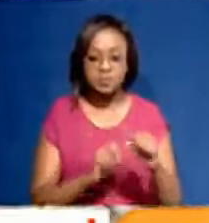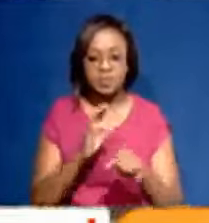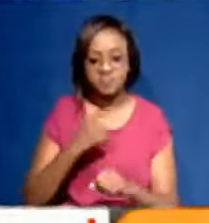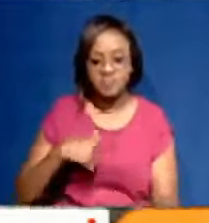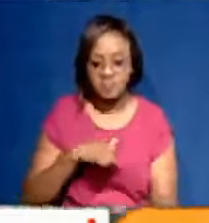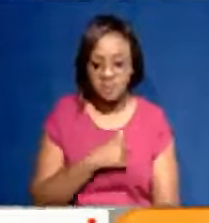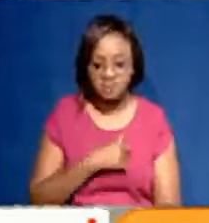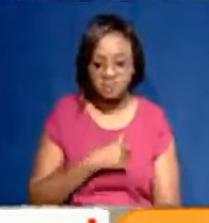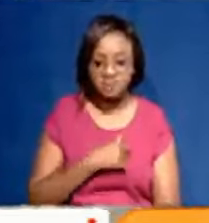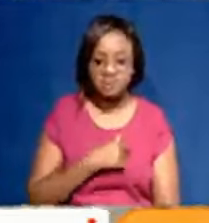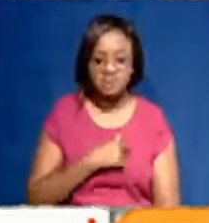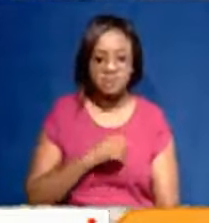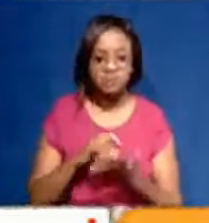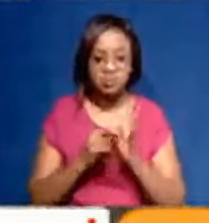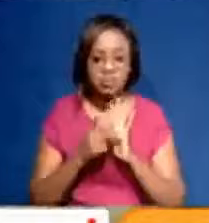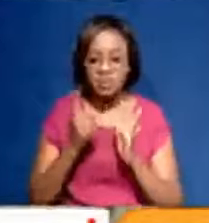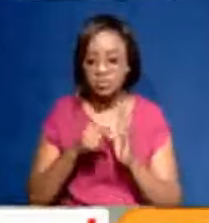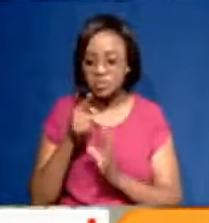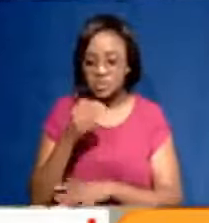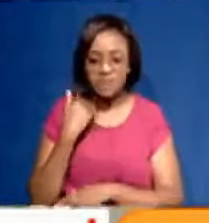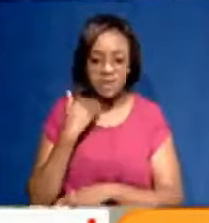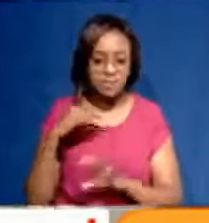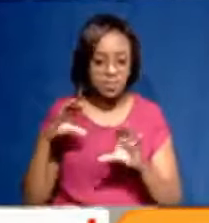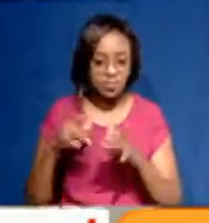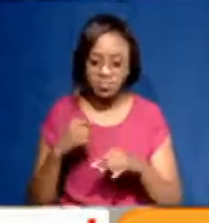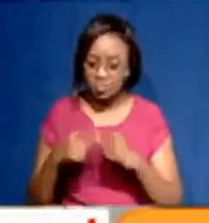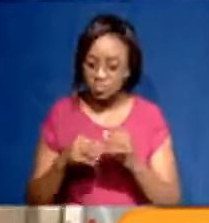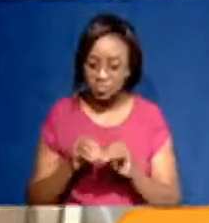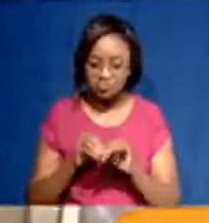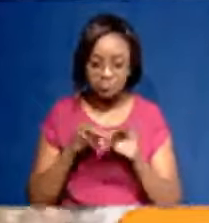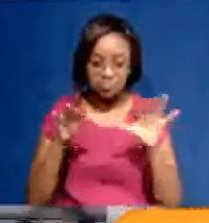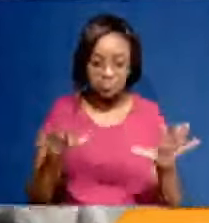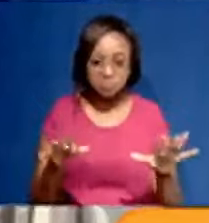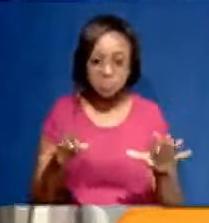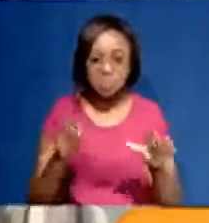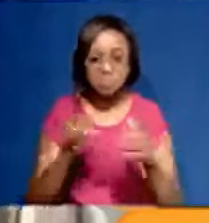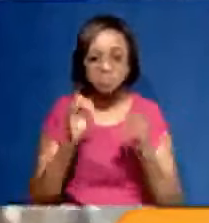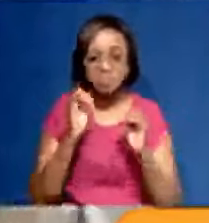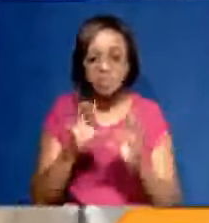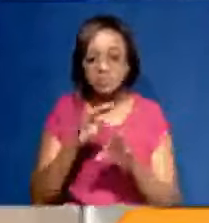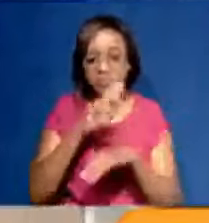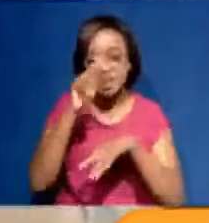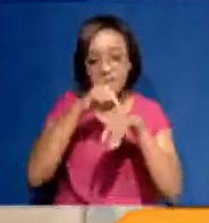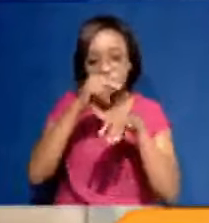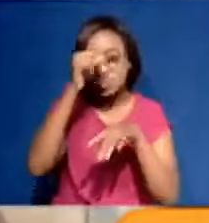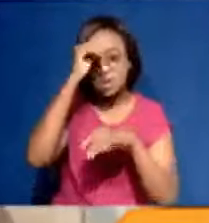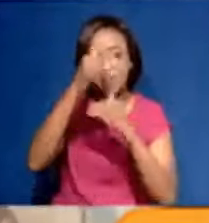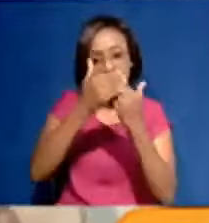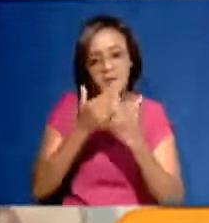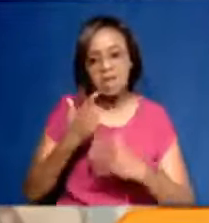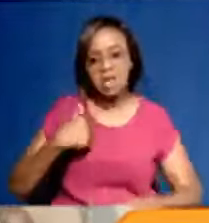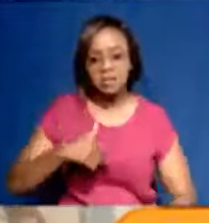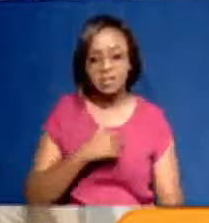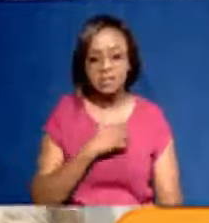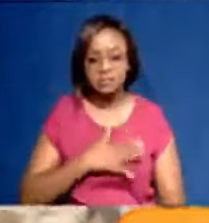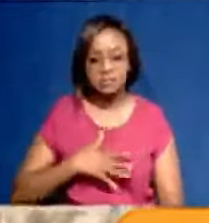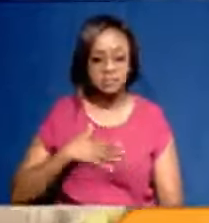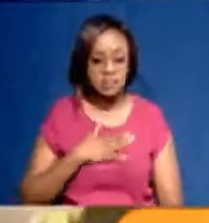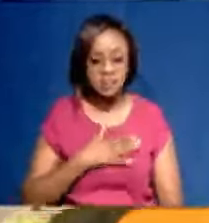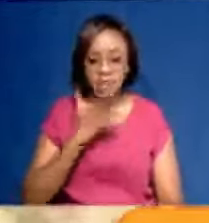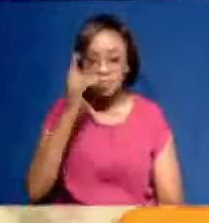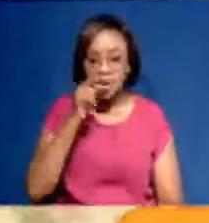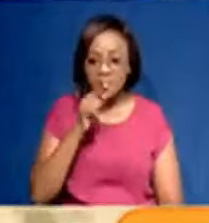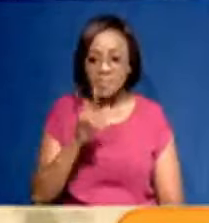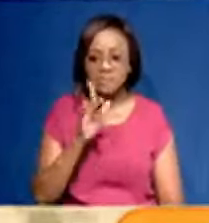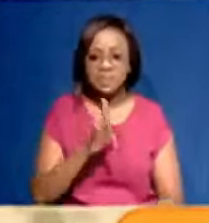hivyo hii wakora umezidi sana. Na angewezekana serikali ambaye ya juu sana atuangalie. Kwa sababu wameharibu maisha ya